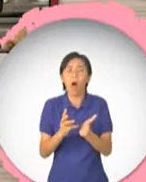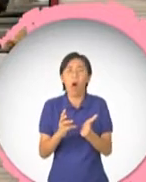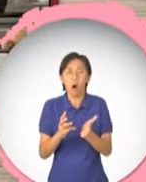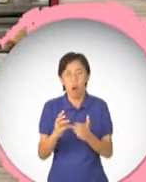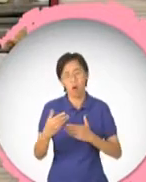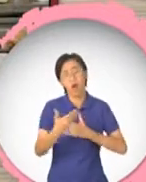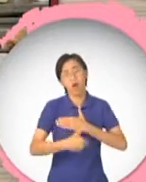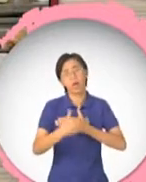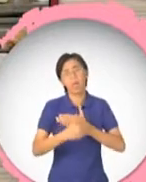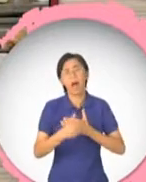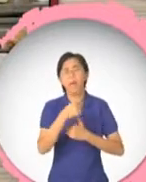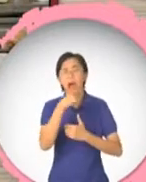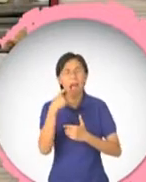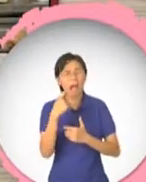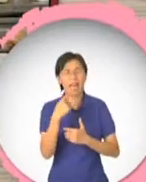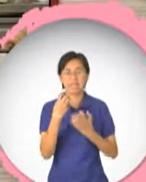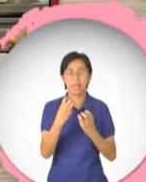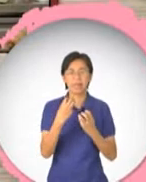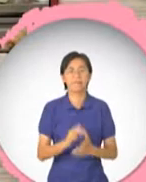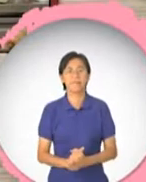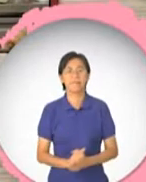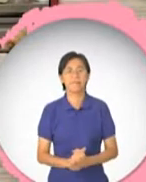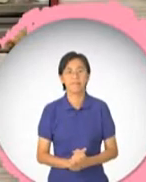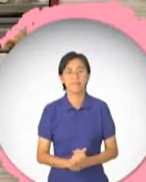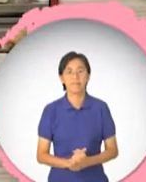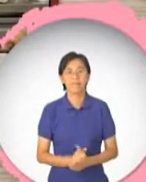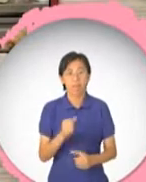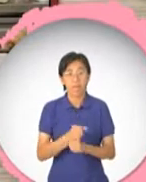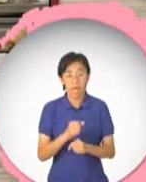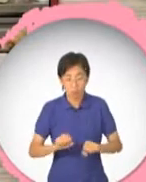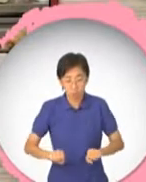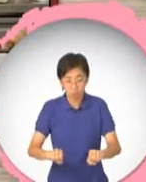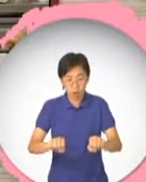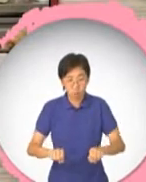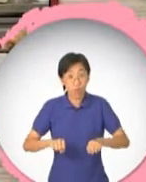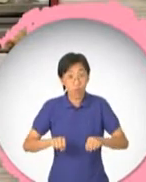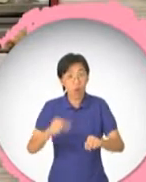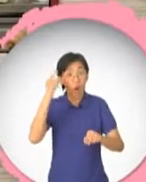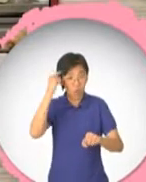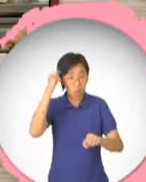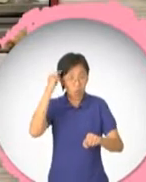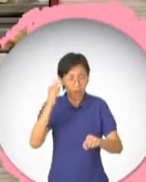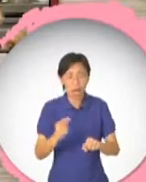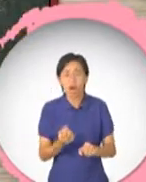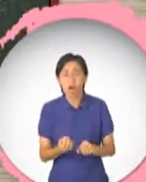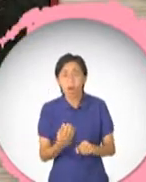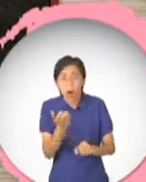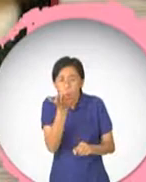นะคะถ้ามีฟองอากาศอย่าลืมบีบออกด้วยนะคะ ครับ เวลาเราทำรูปร่างตอนที่เราพันไส้กรอกจะได้ง่ายขึ้น